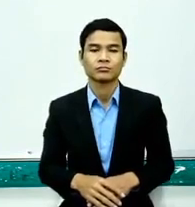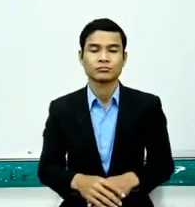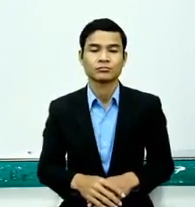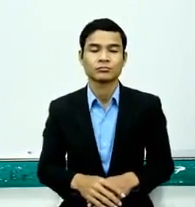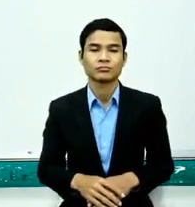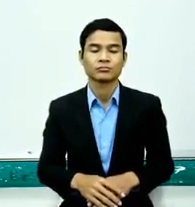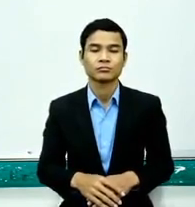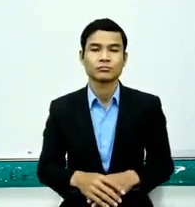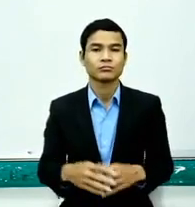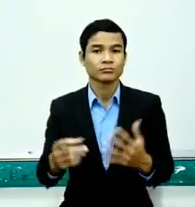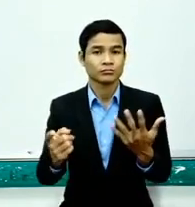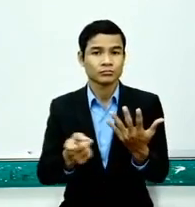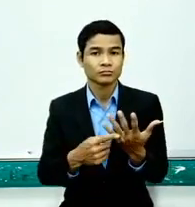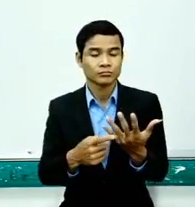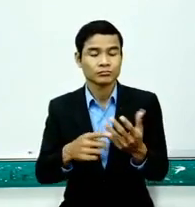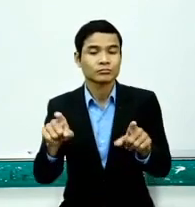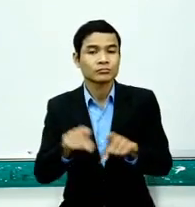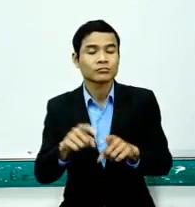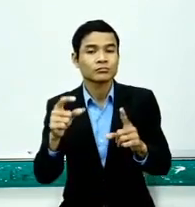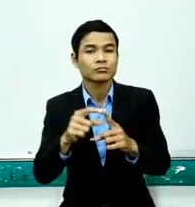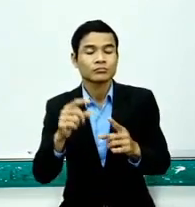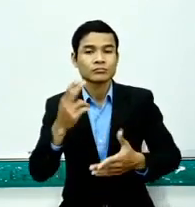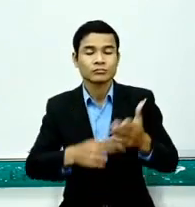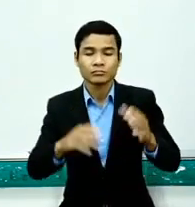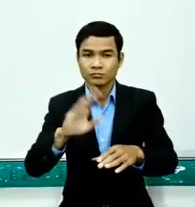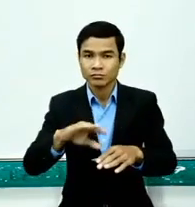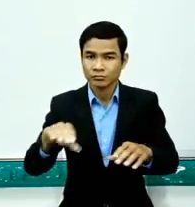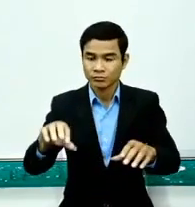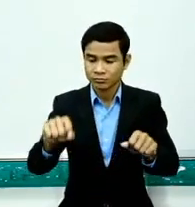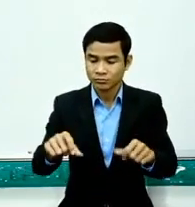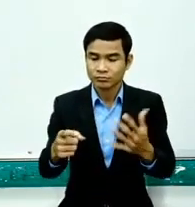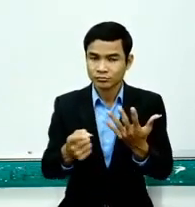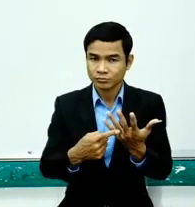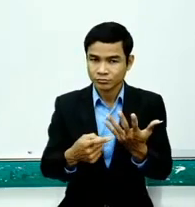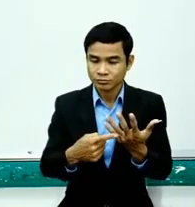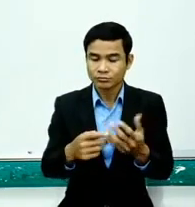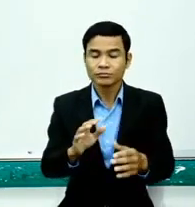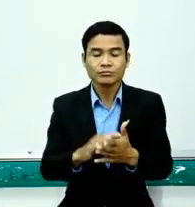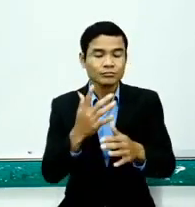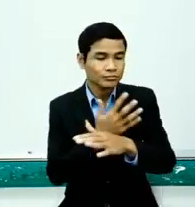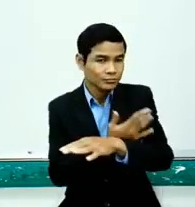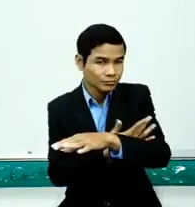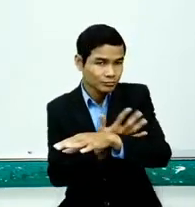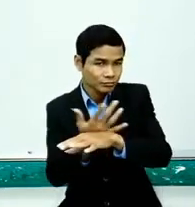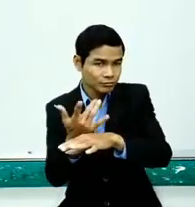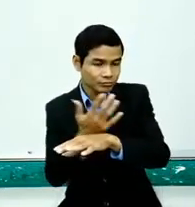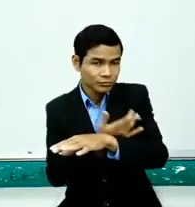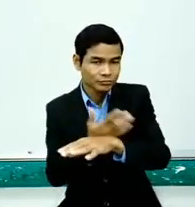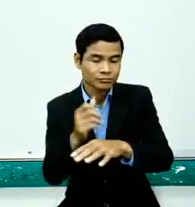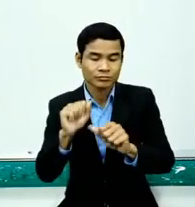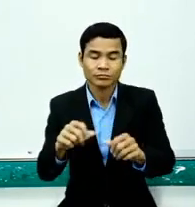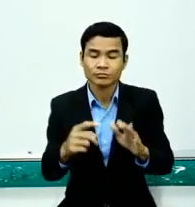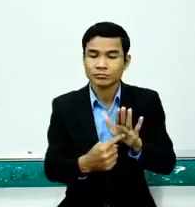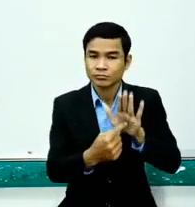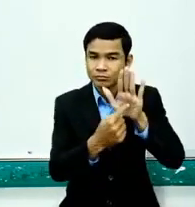Chàng sra al đưa chì bịa vậy đấy con. Chàng sra al đưa chì bịa smal. Lực lại.